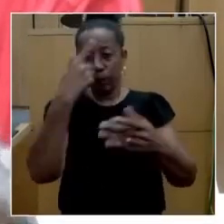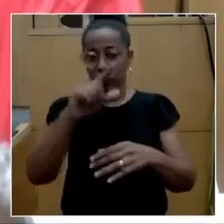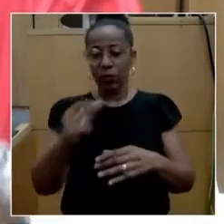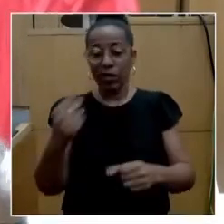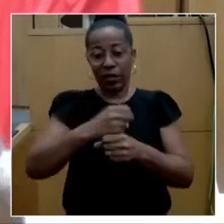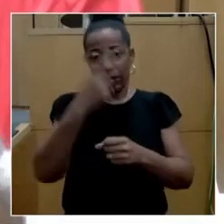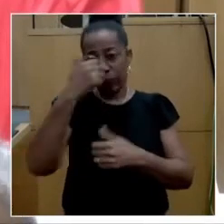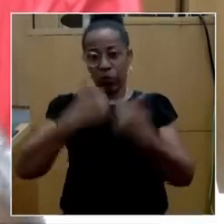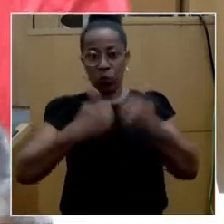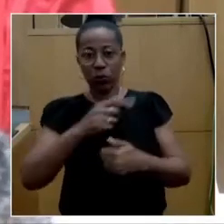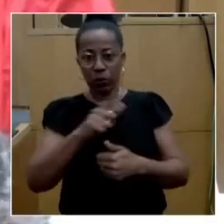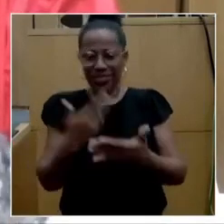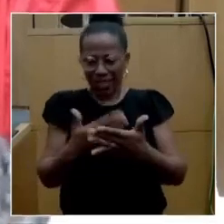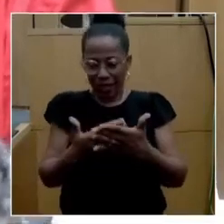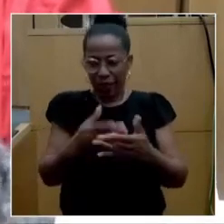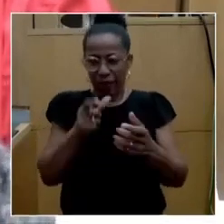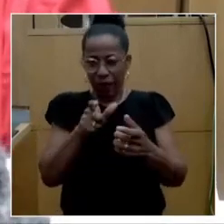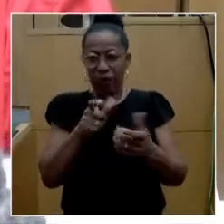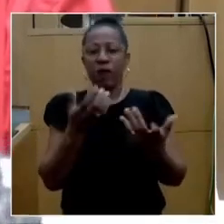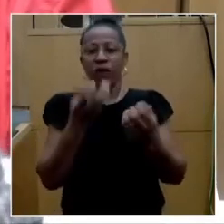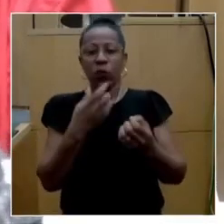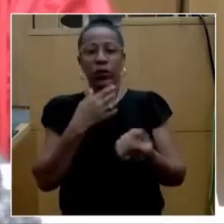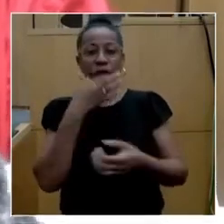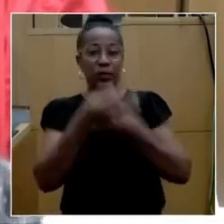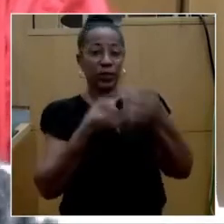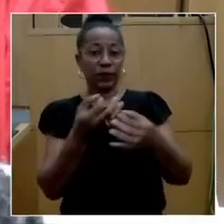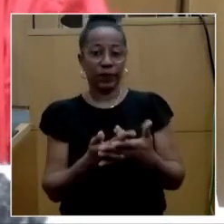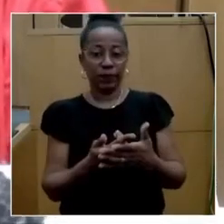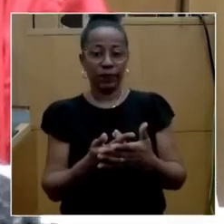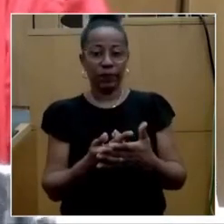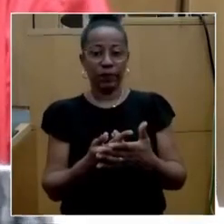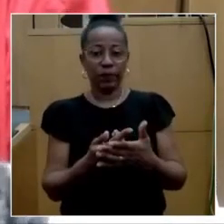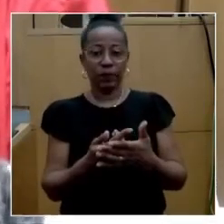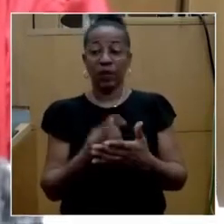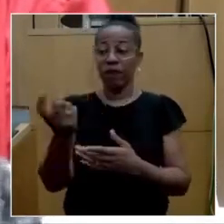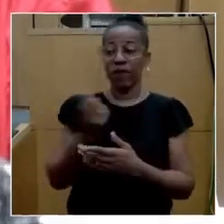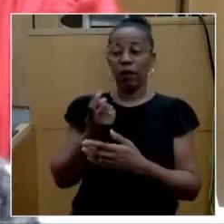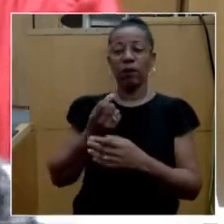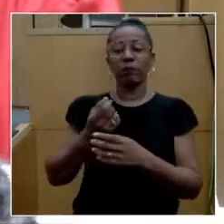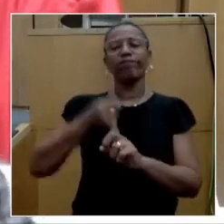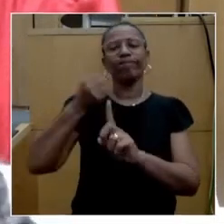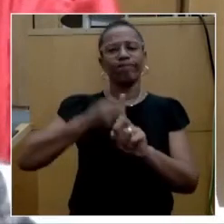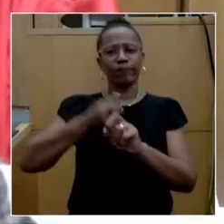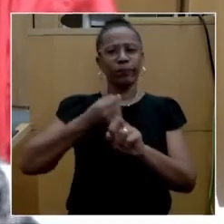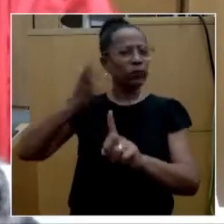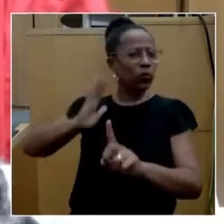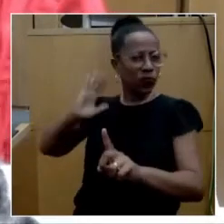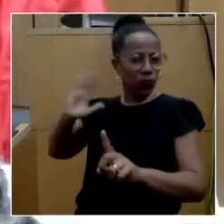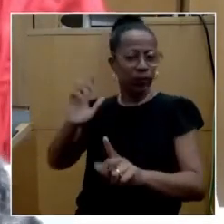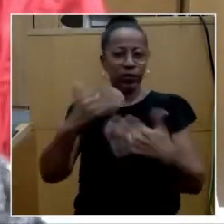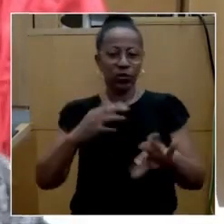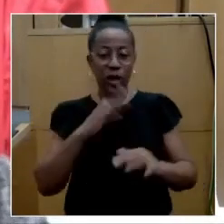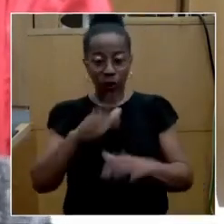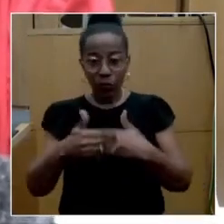ce point-là que nous voulions signaler. Il a surgi des luttes et il s'impose et il continue à être brandi dans les